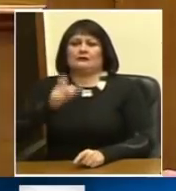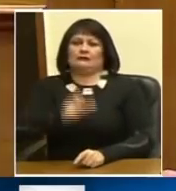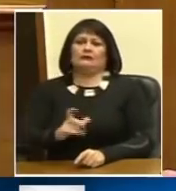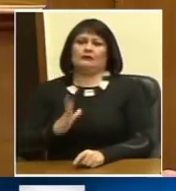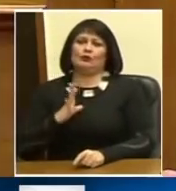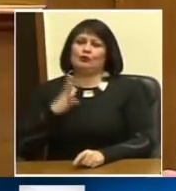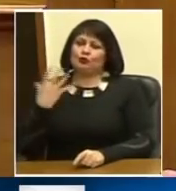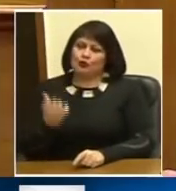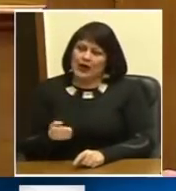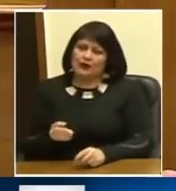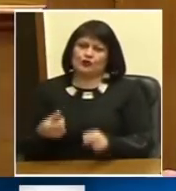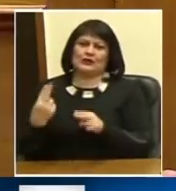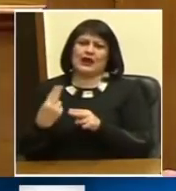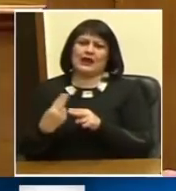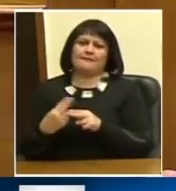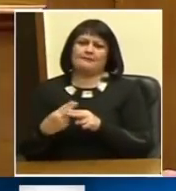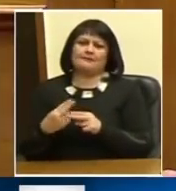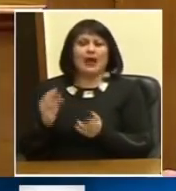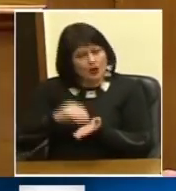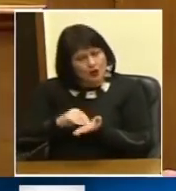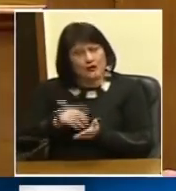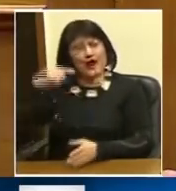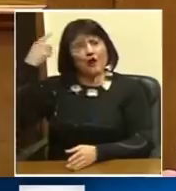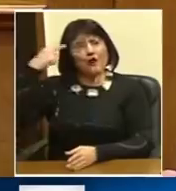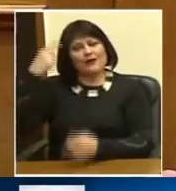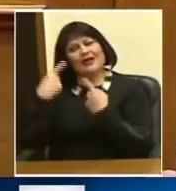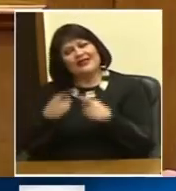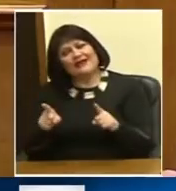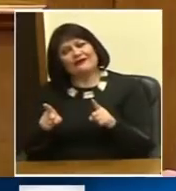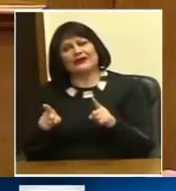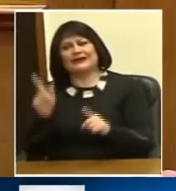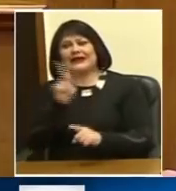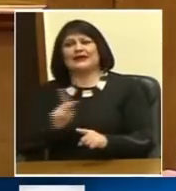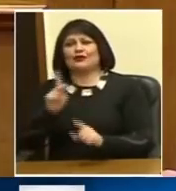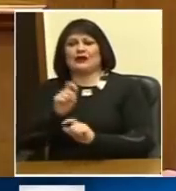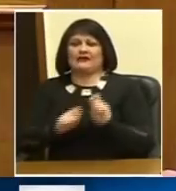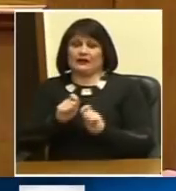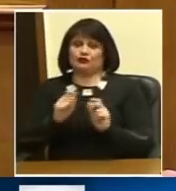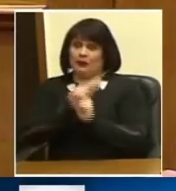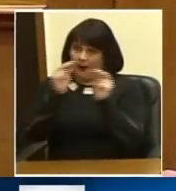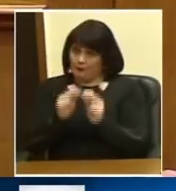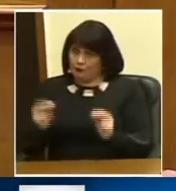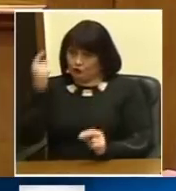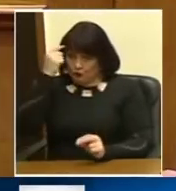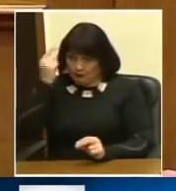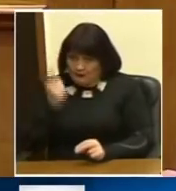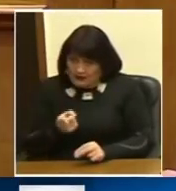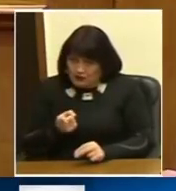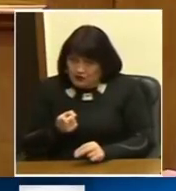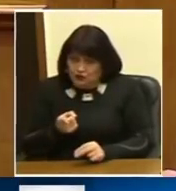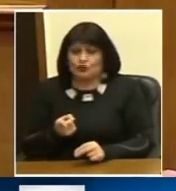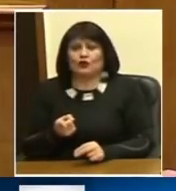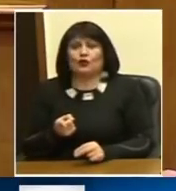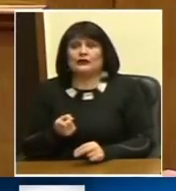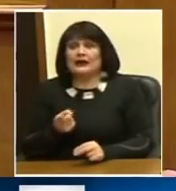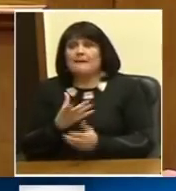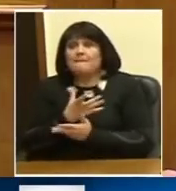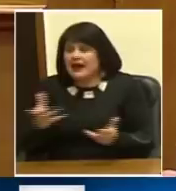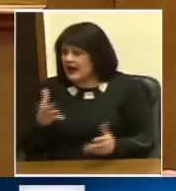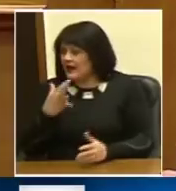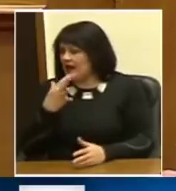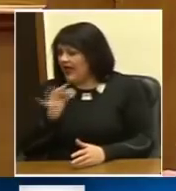έχουν επίσης όραμα για μια διαφορετική κοινωνία. Κατά συνέπεια, νομίζω ότι είναι η μεγάλη ευκαιρία